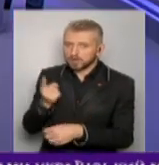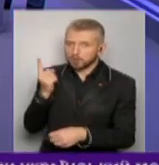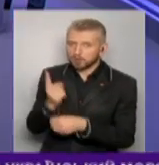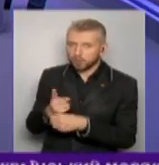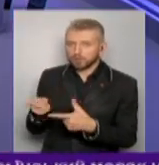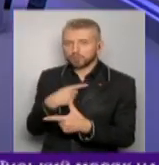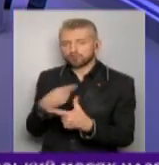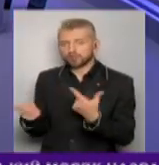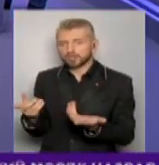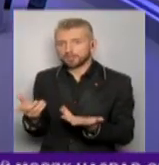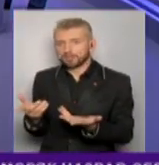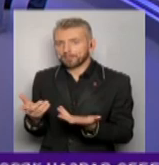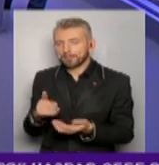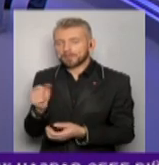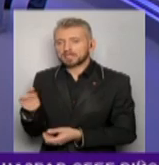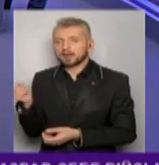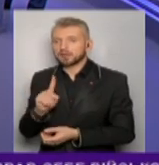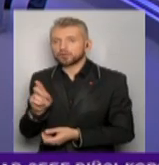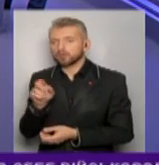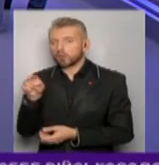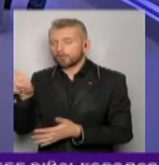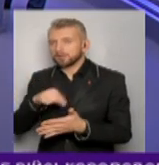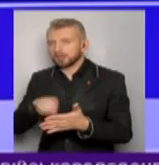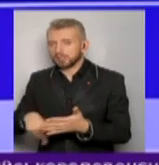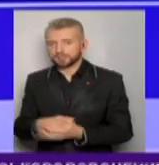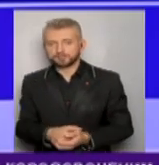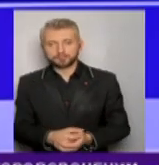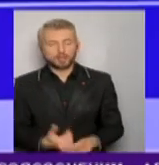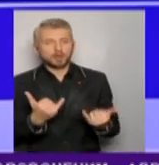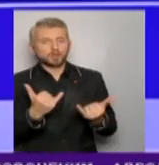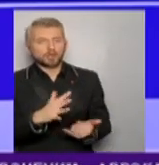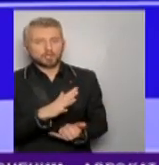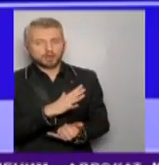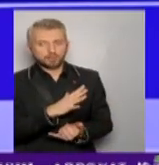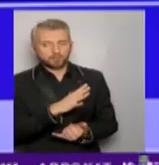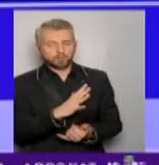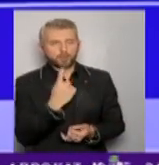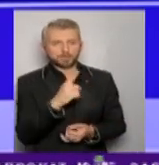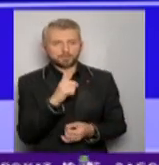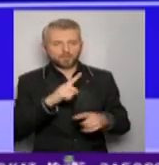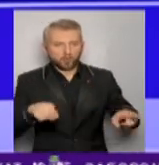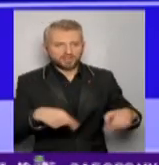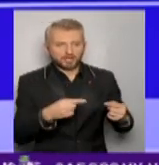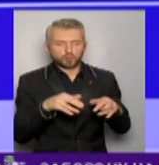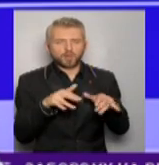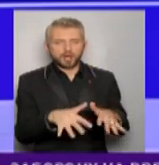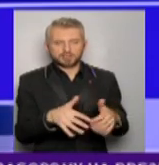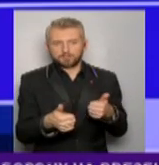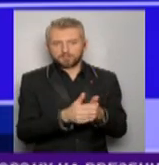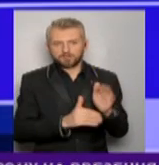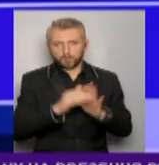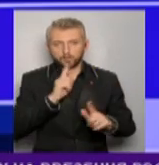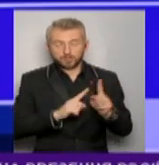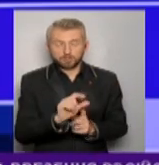ж, власне, за те, щоб його відмінили? Я, власне, сьогодні був одним з організаторів акції під Верховною Радою, до речі, першої в своїй